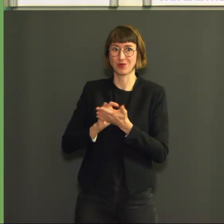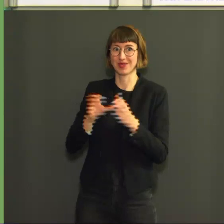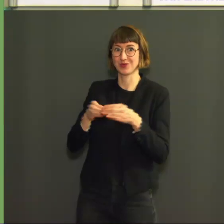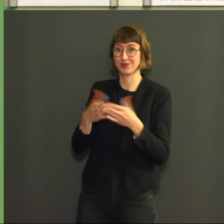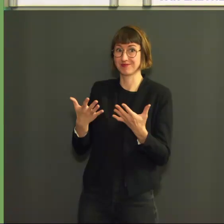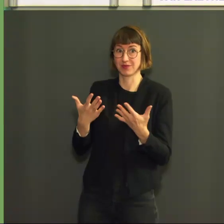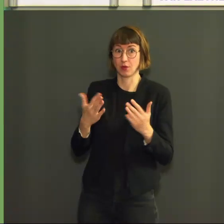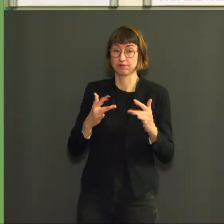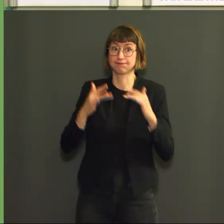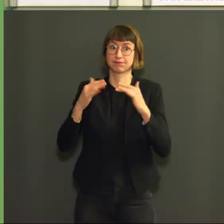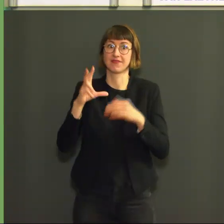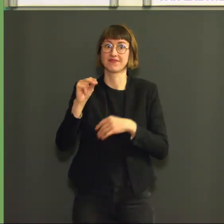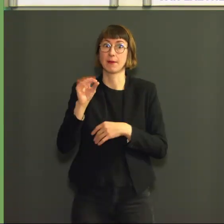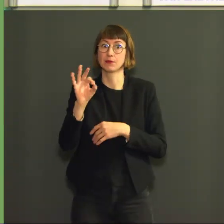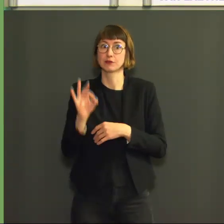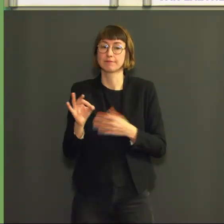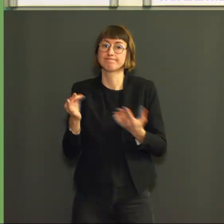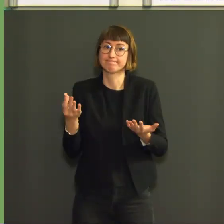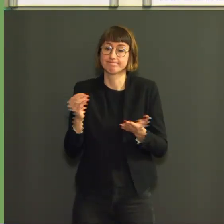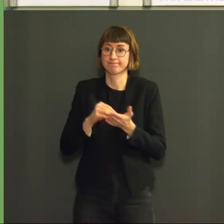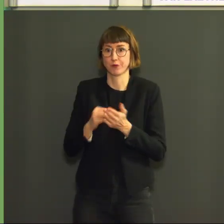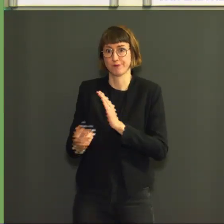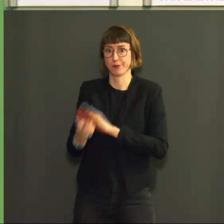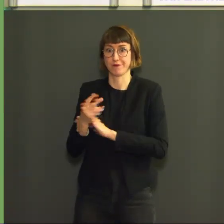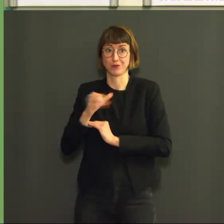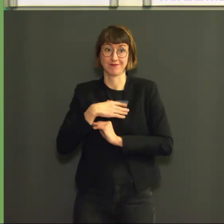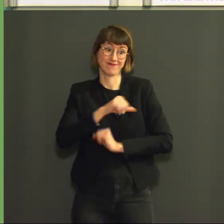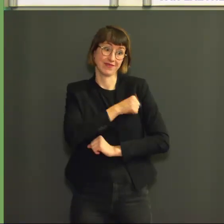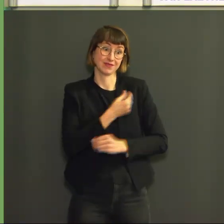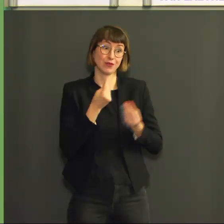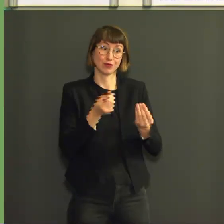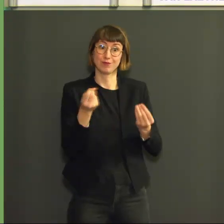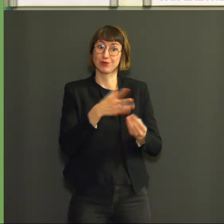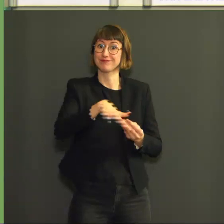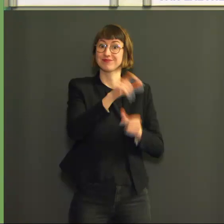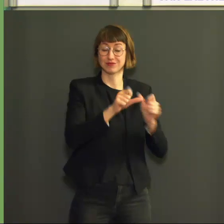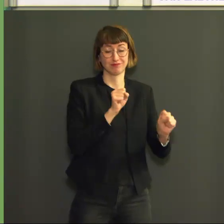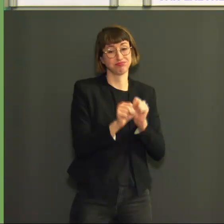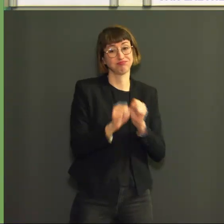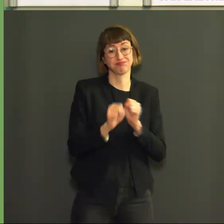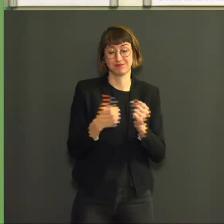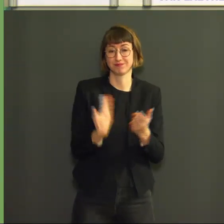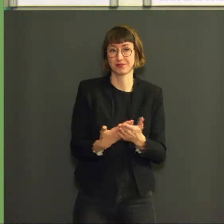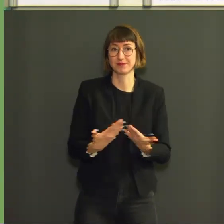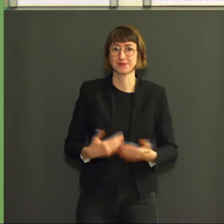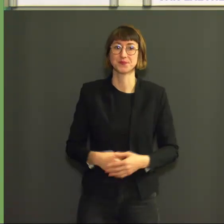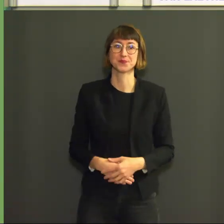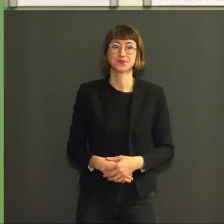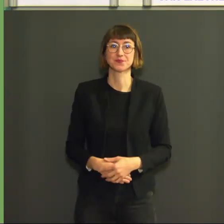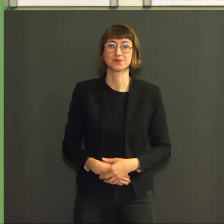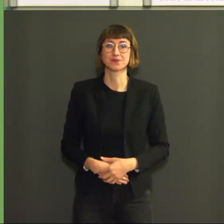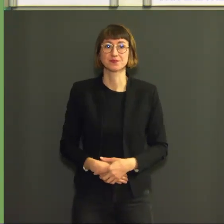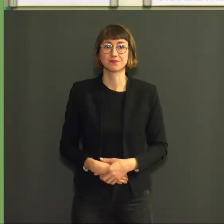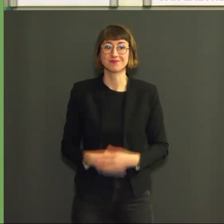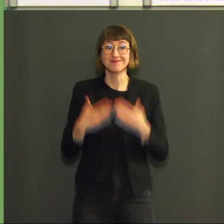l'impact favorable et heureusement rapidement progressif maintenant dans les tranches d'âge de la campagne de vaccination. Merci pour